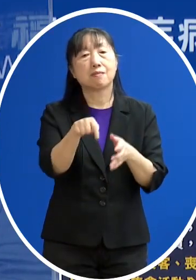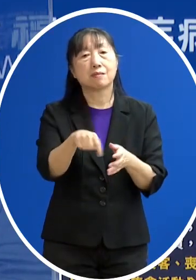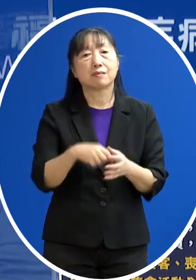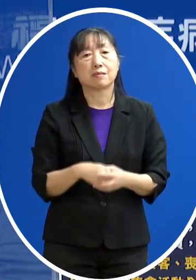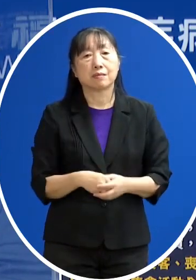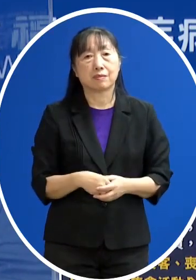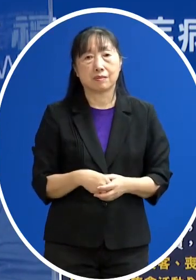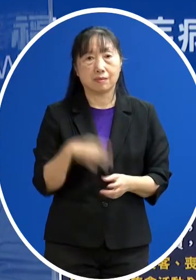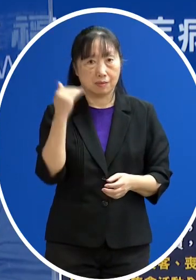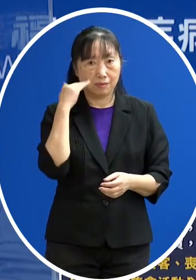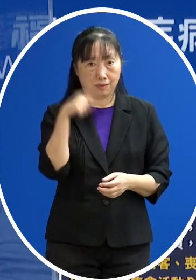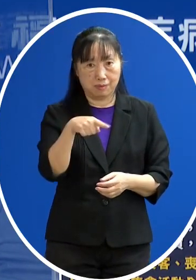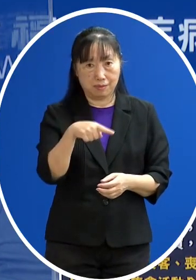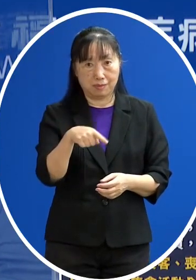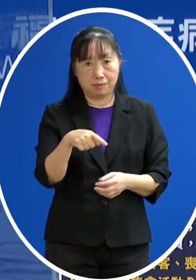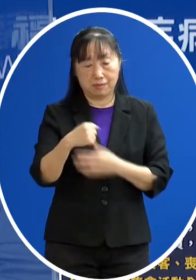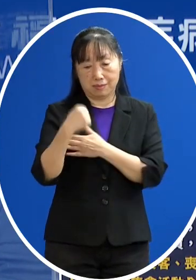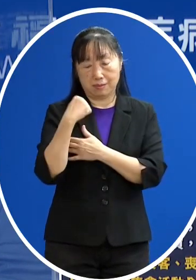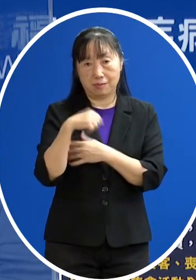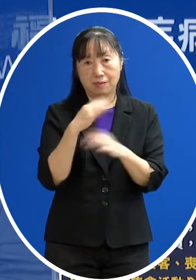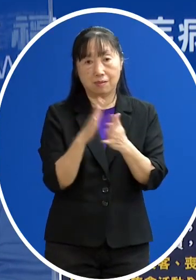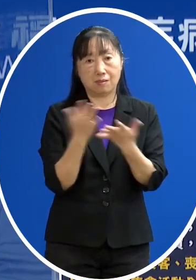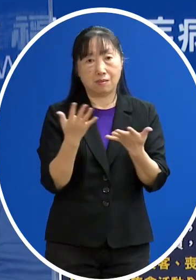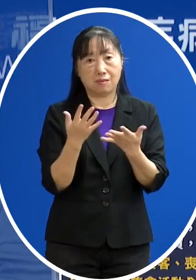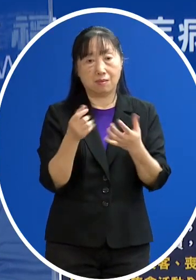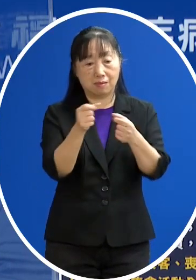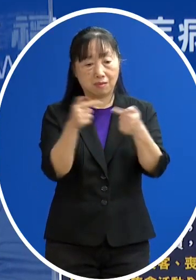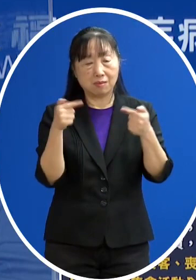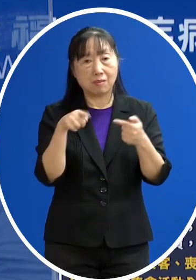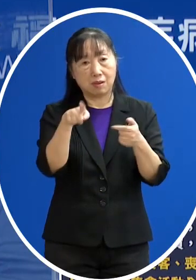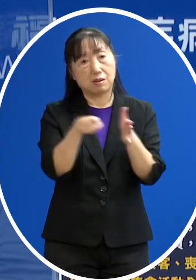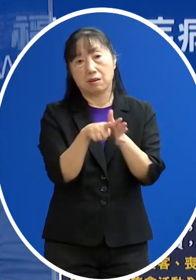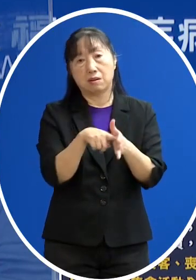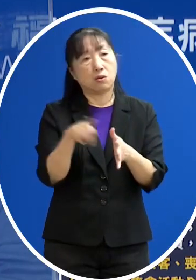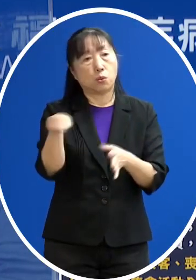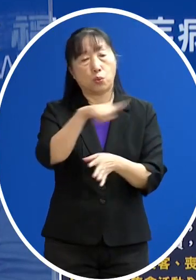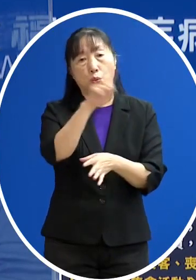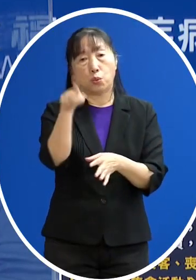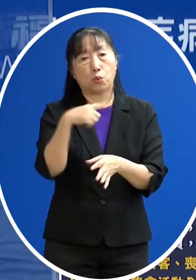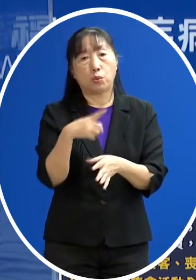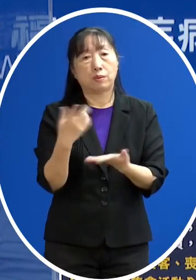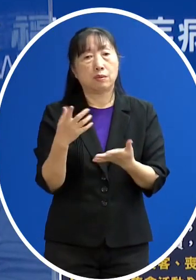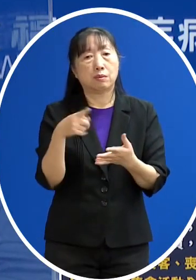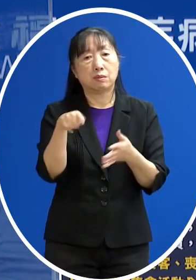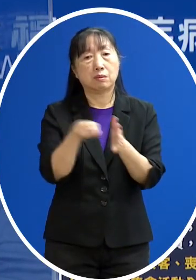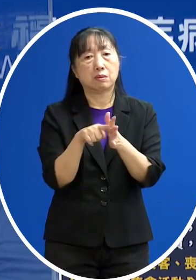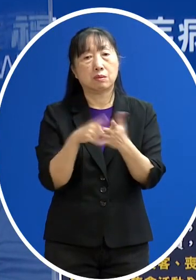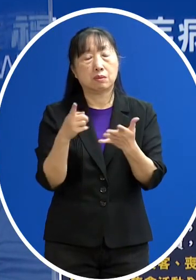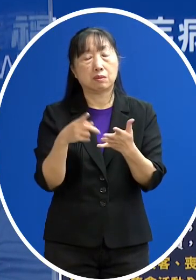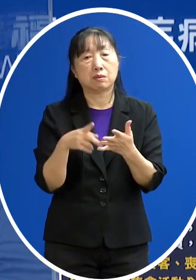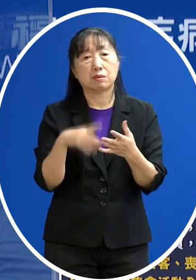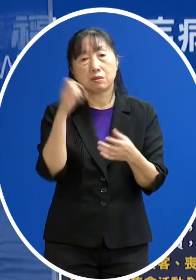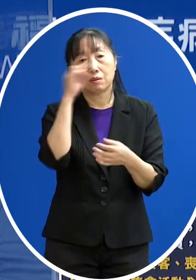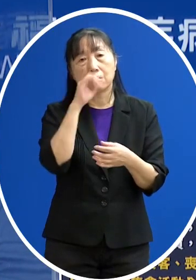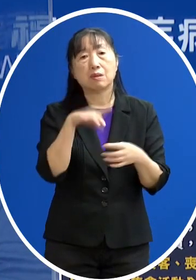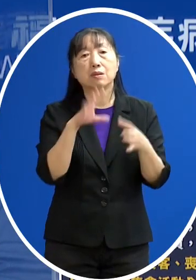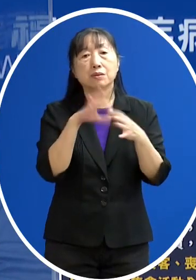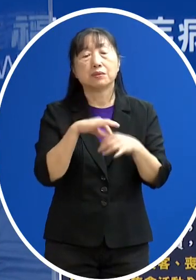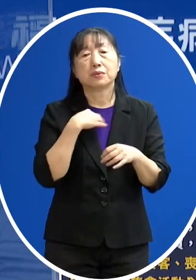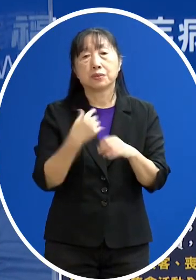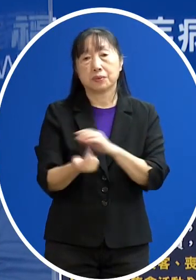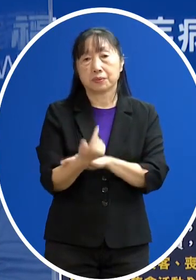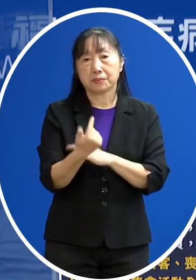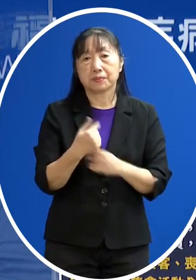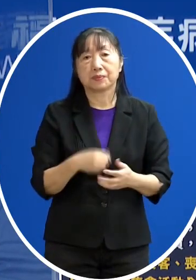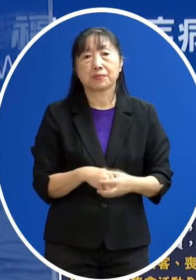讲，就是说如果这个强度过于强烈，那代价高，而且防疫疲劳更容易很快的来产生。那我们